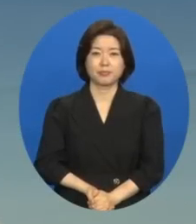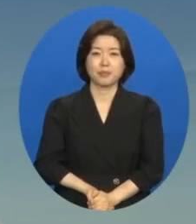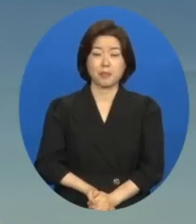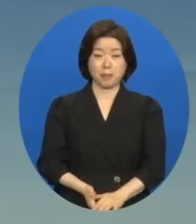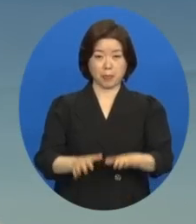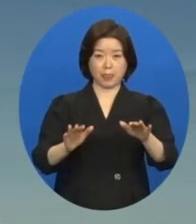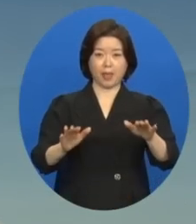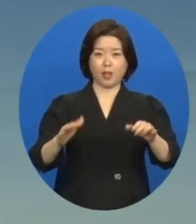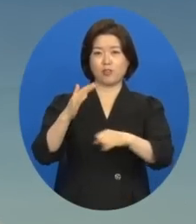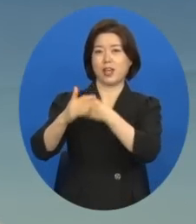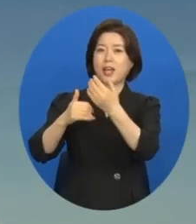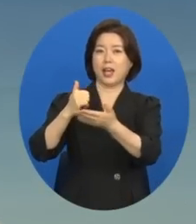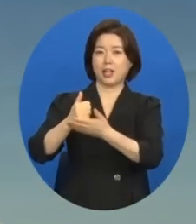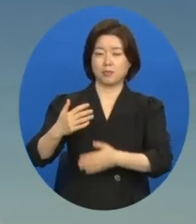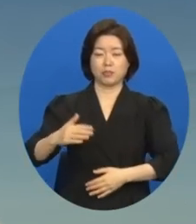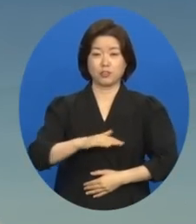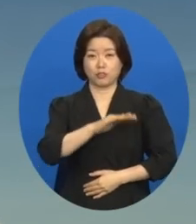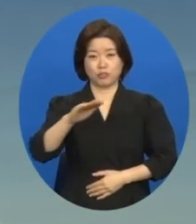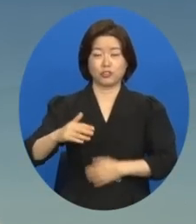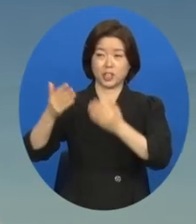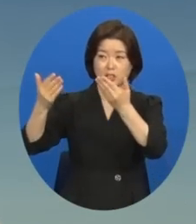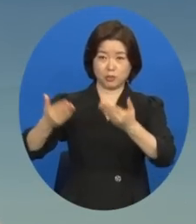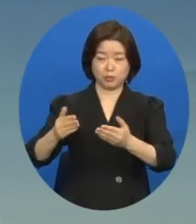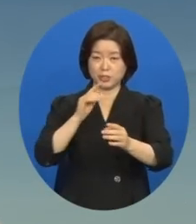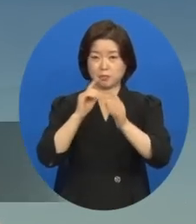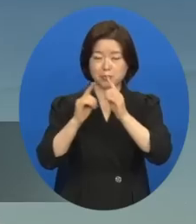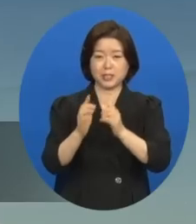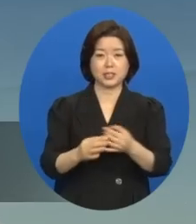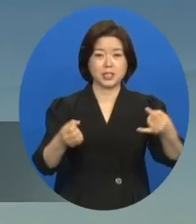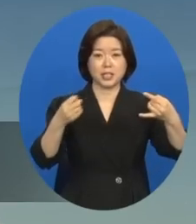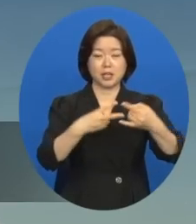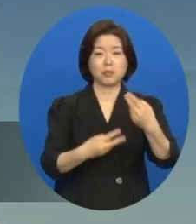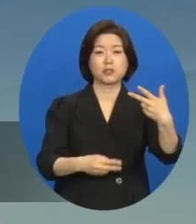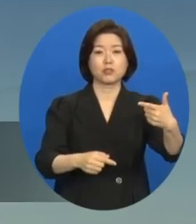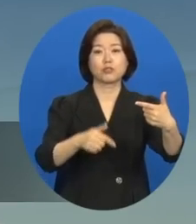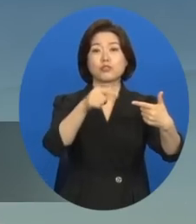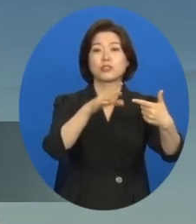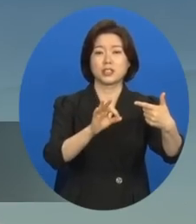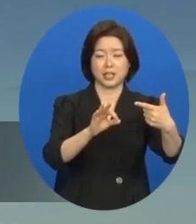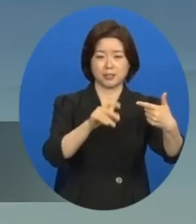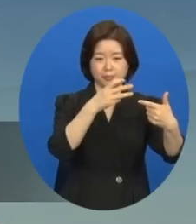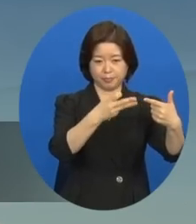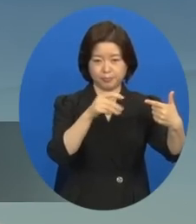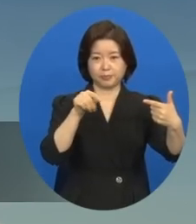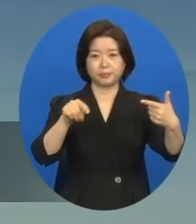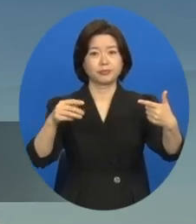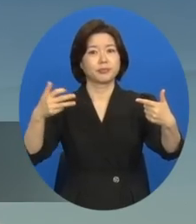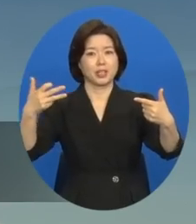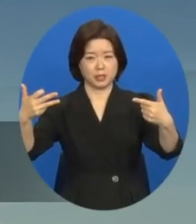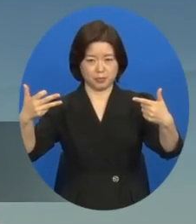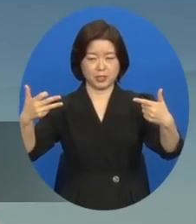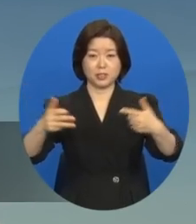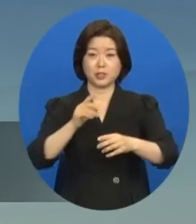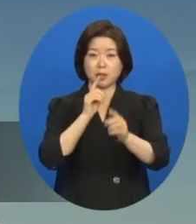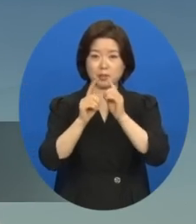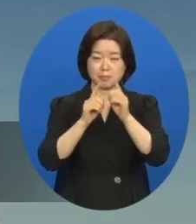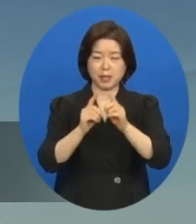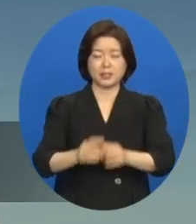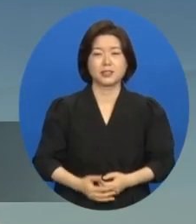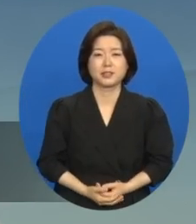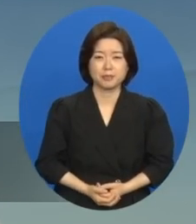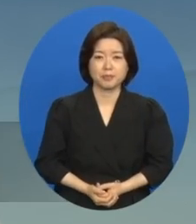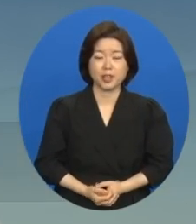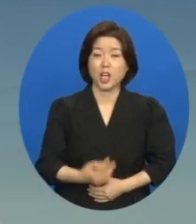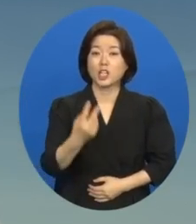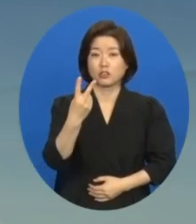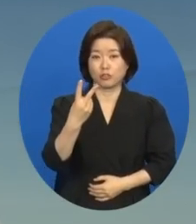네, 오늘 하나님께서 저희에게 주시는 말씀은 에베소서 6장 말씀입니다. 6장 13절과 17절 하반절 이렇게